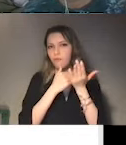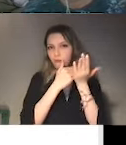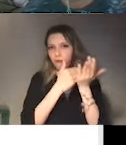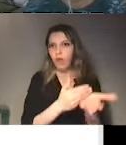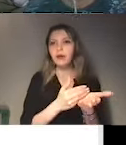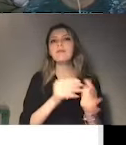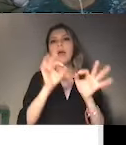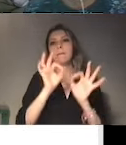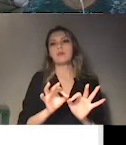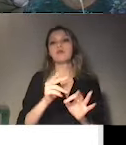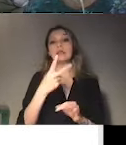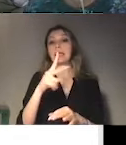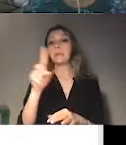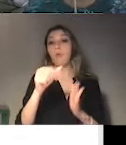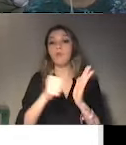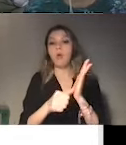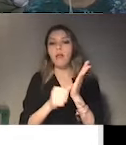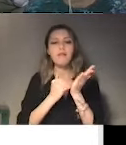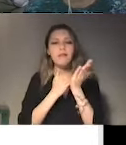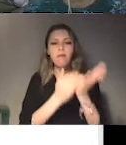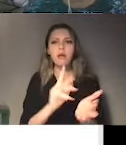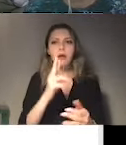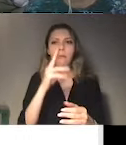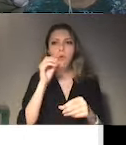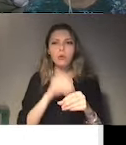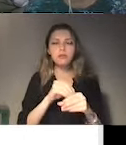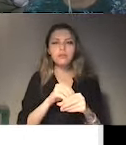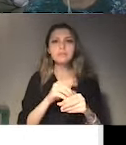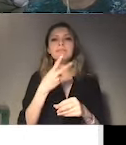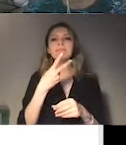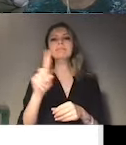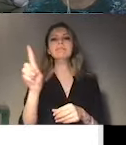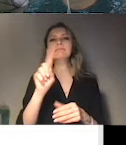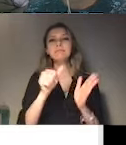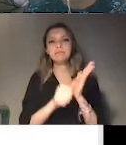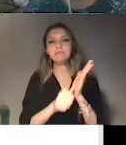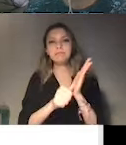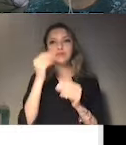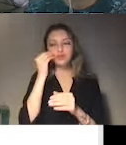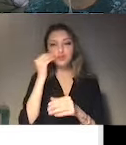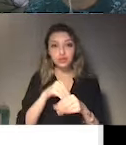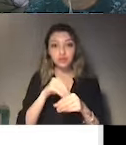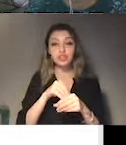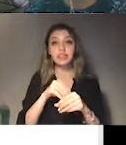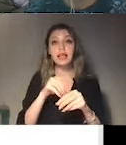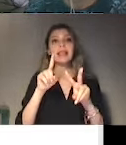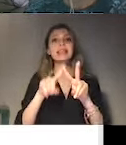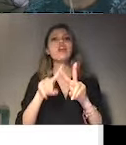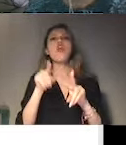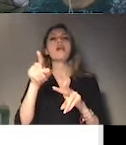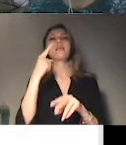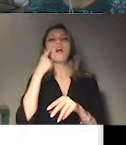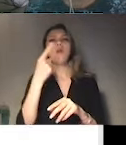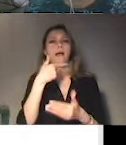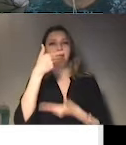2010 yılında sunduğu rapor yine 2010 yılında Nicoletta'nın da bahsettiği sistem içerisinde